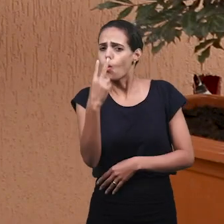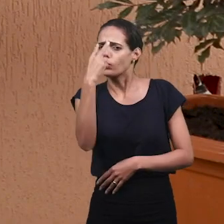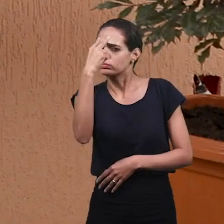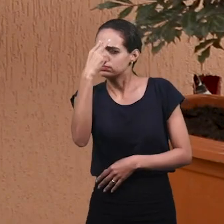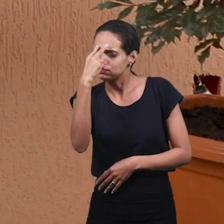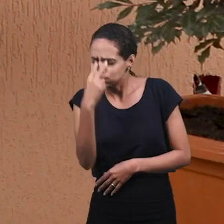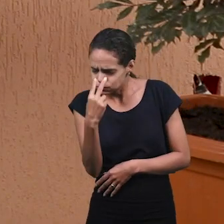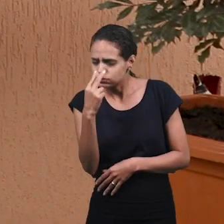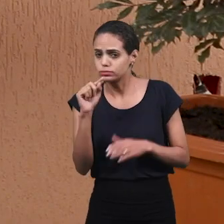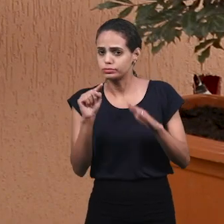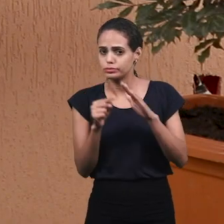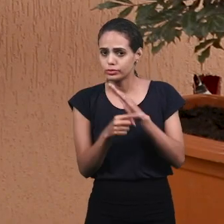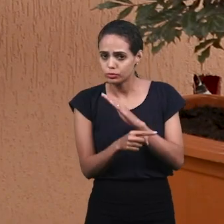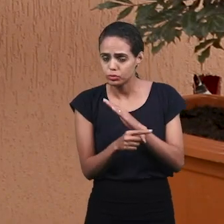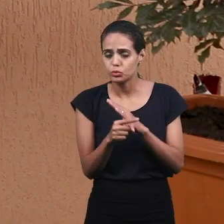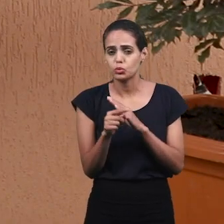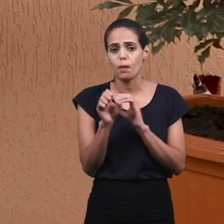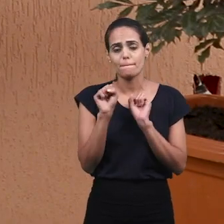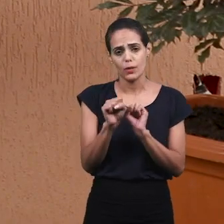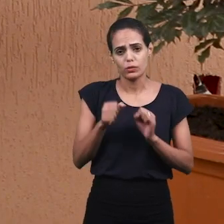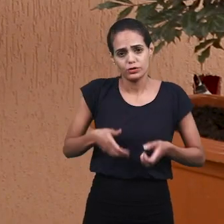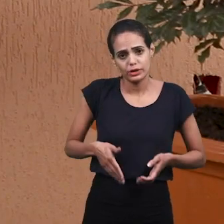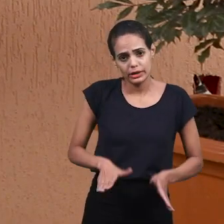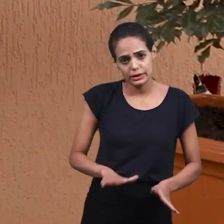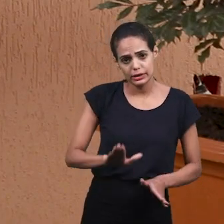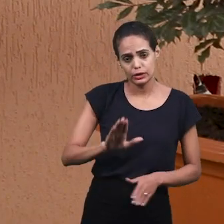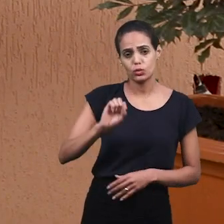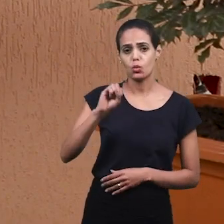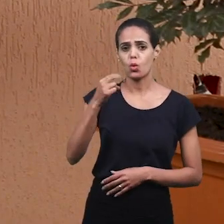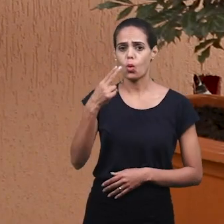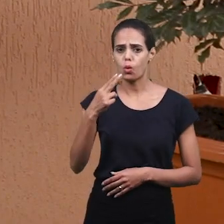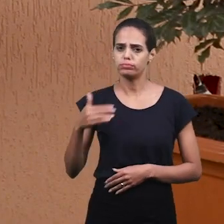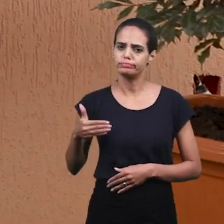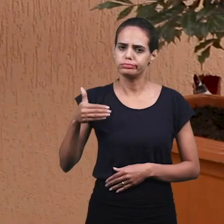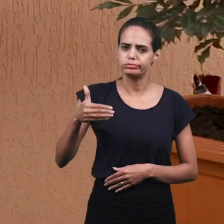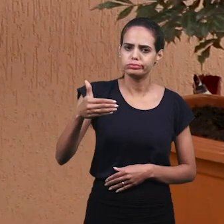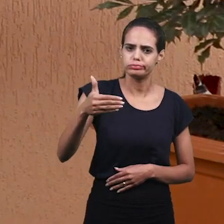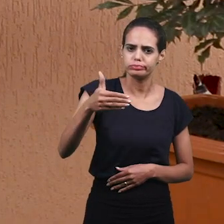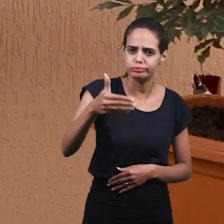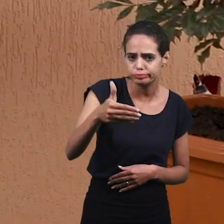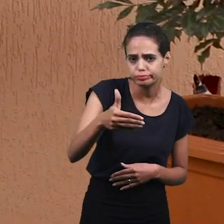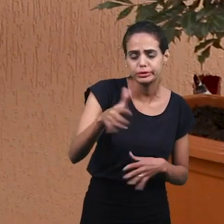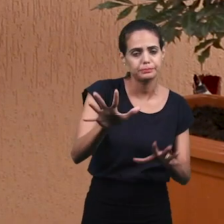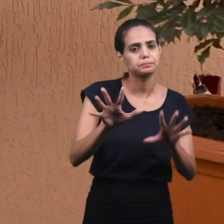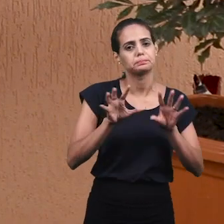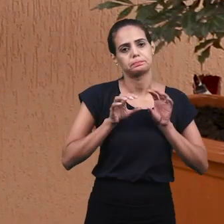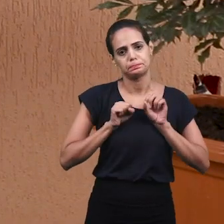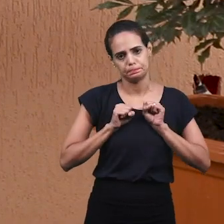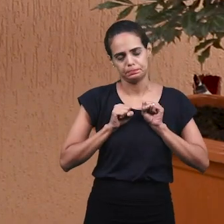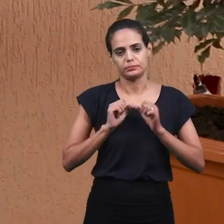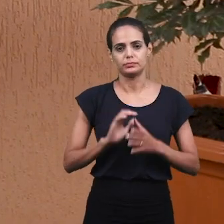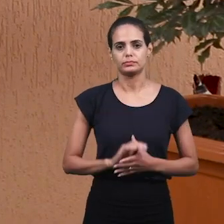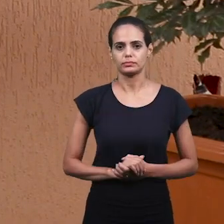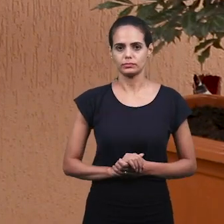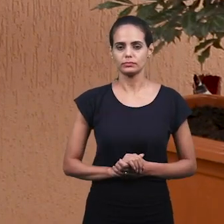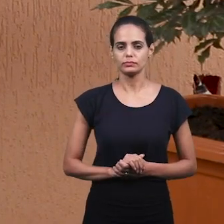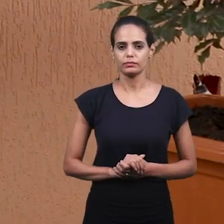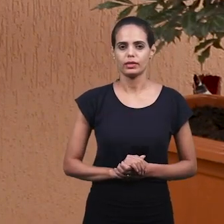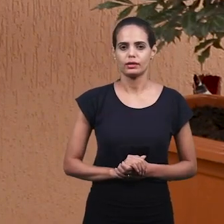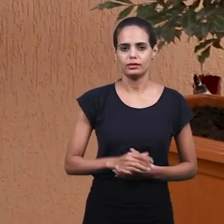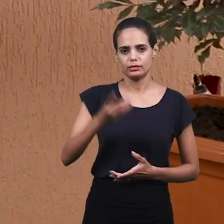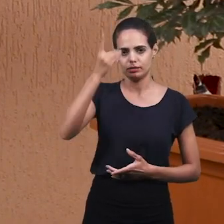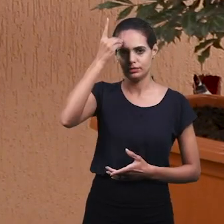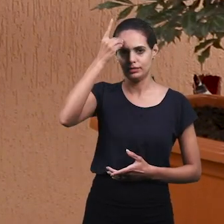aveugles. Ils peuvent être nés avec cette difficulté ou acquis cette